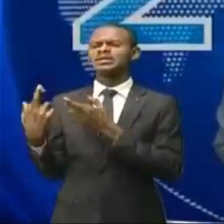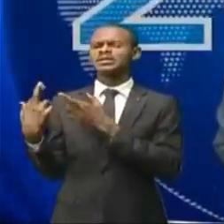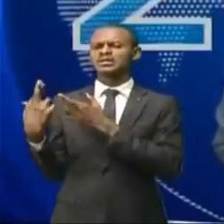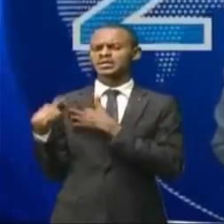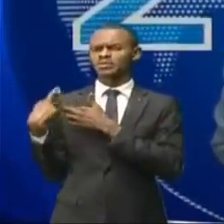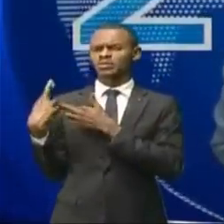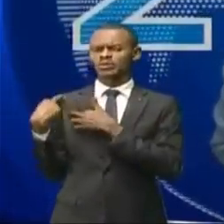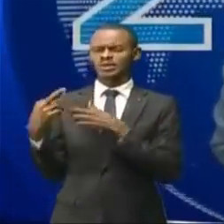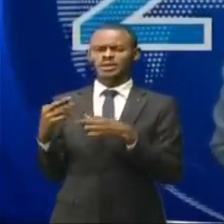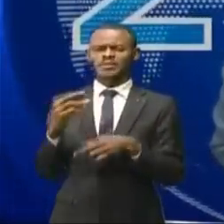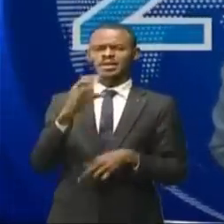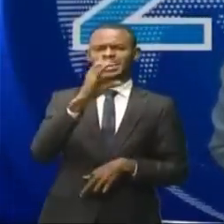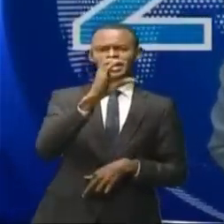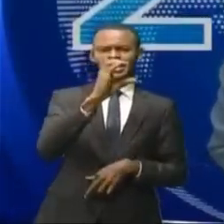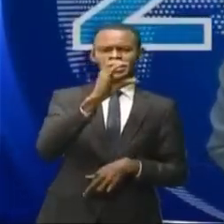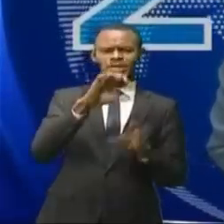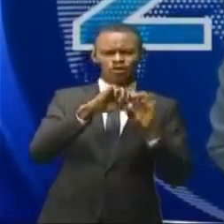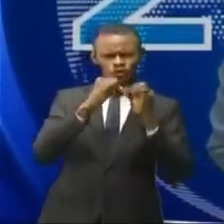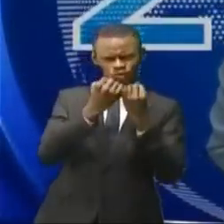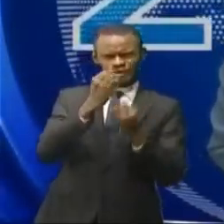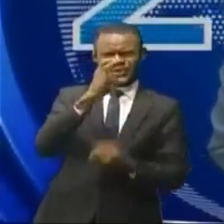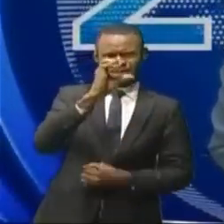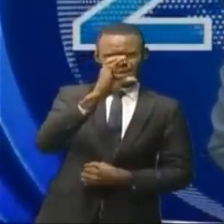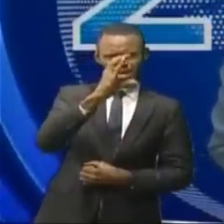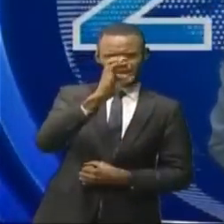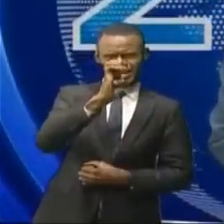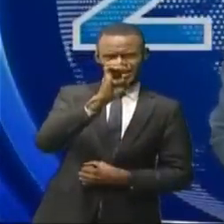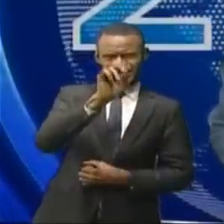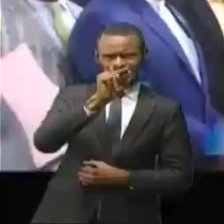qui se loue un reportage jeudi matin